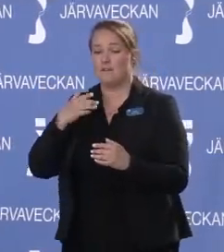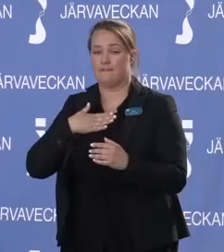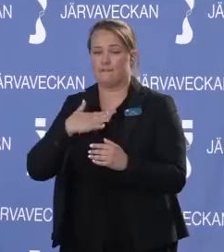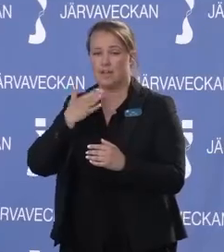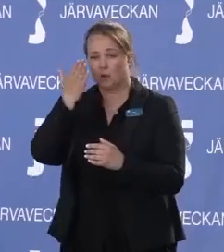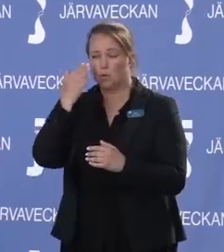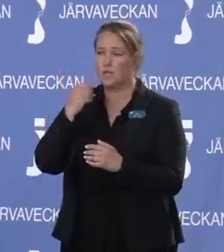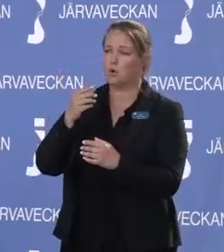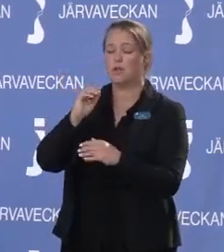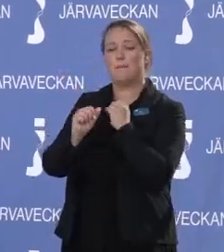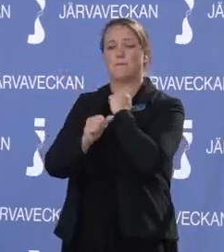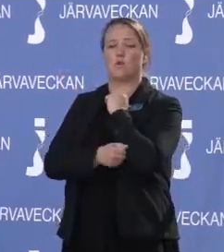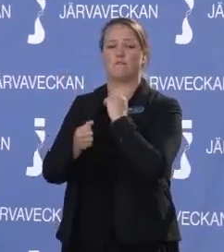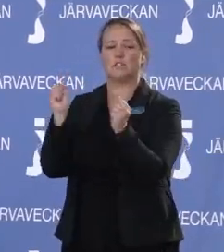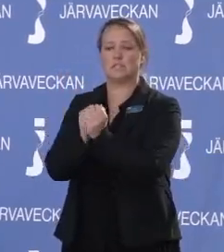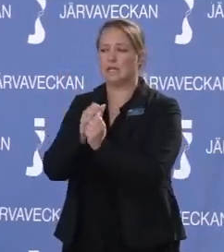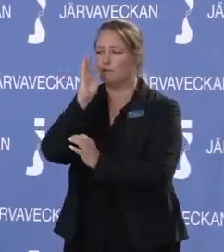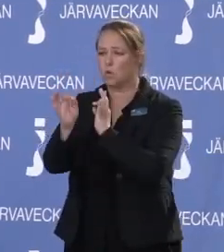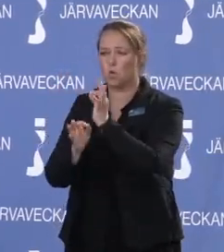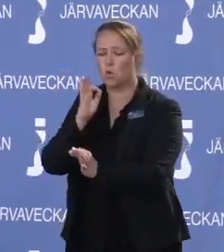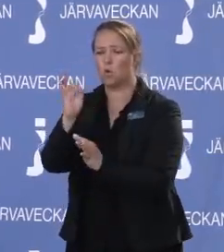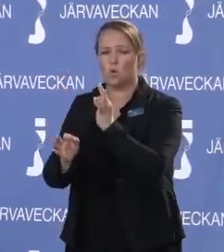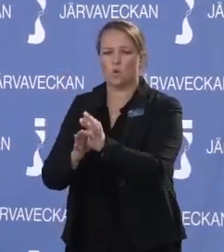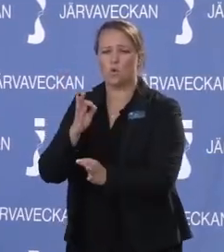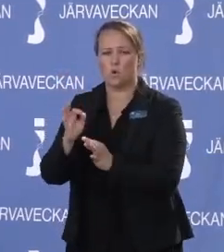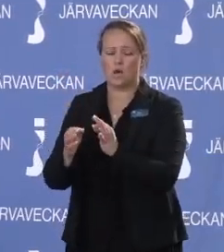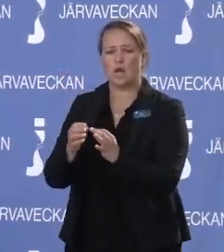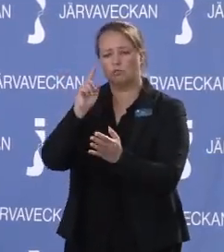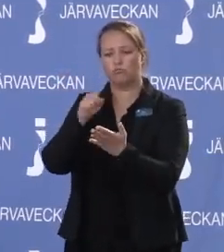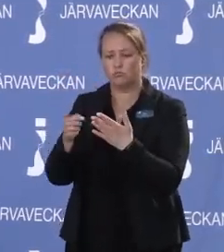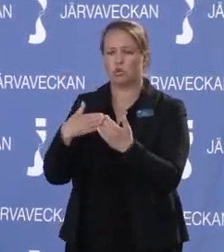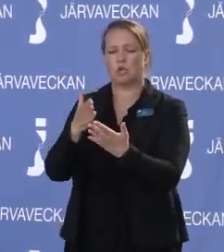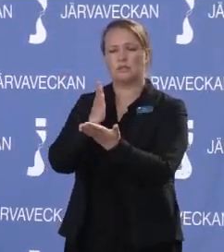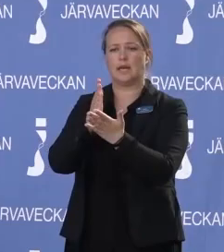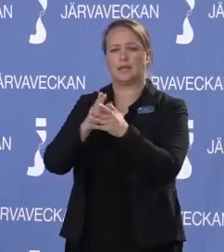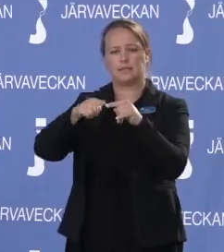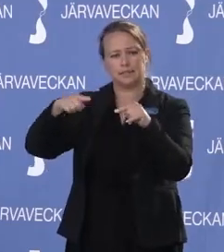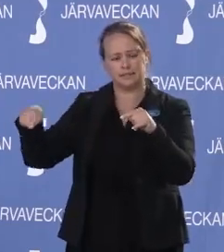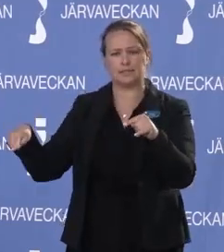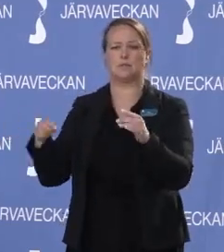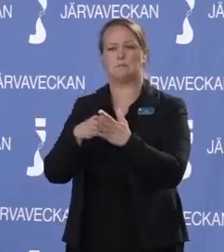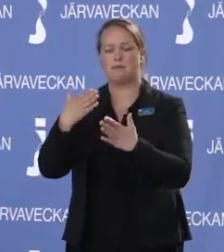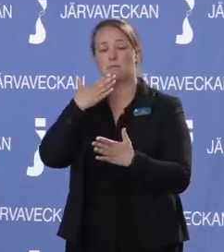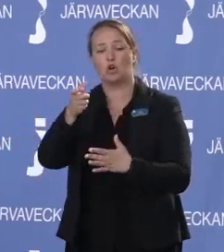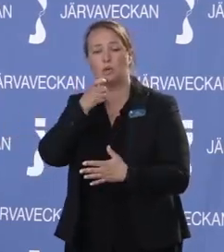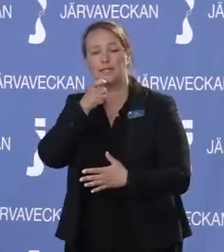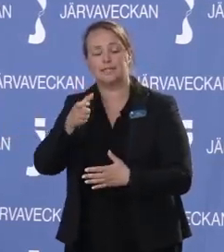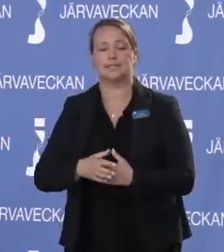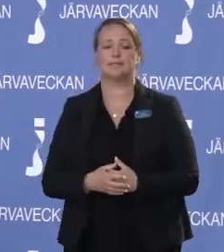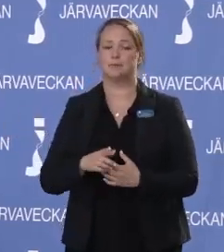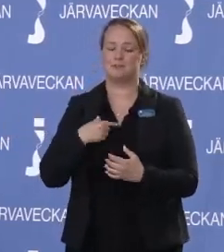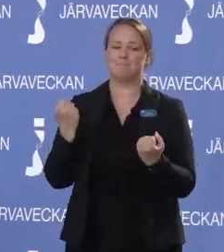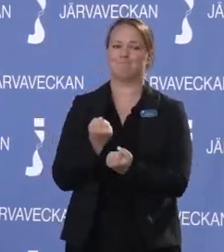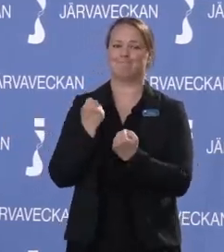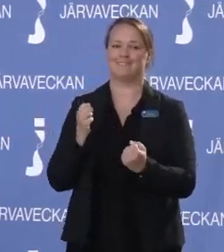professionellt sätt och liksom statistiskt säkerställt för att vi ska kunna göra bra journalistik helt enkelt. Så det här är vi väldigt taggade